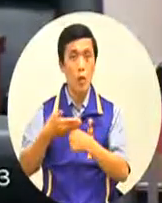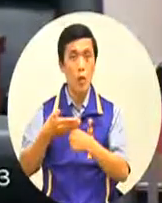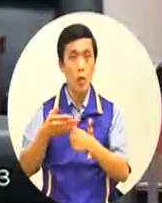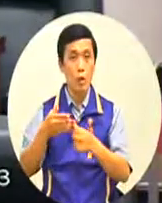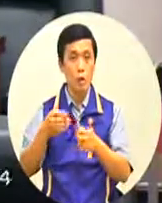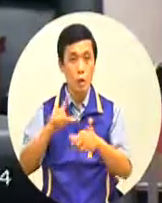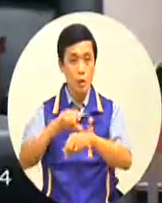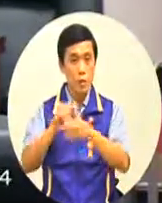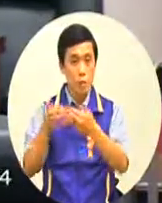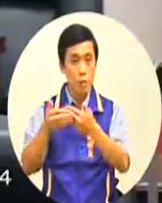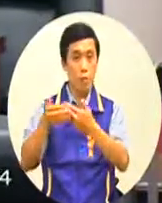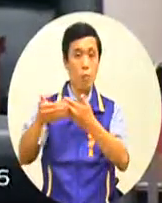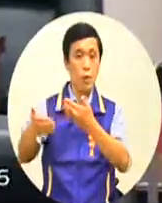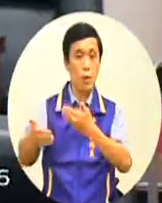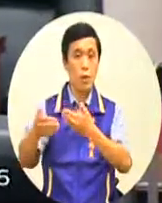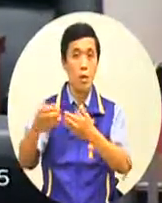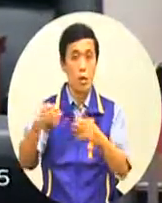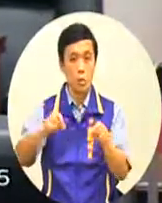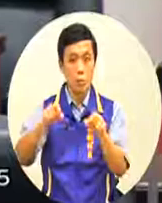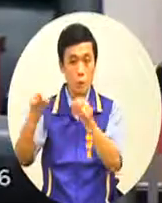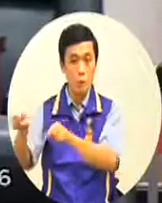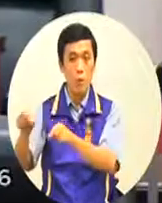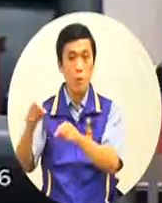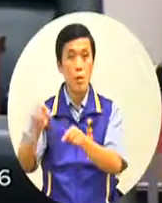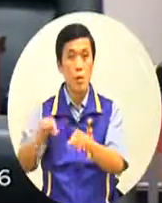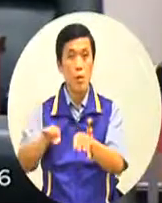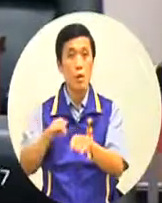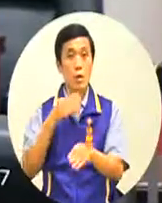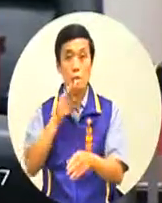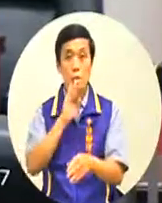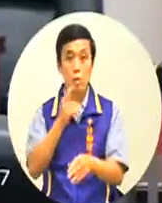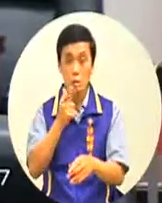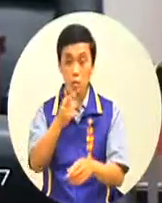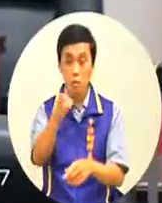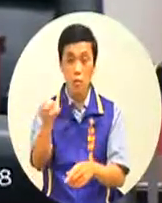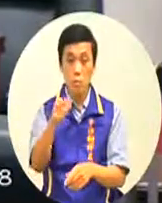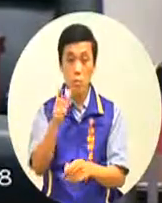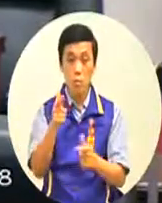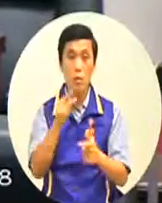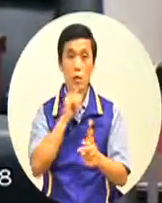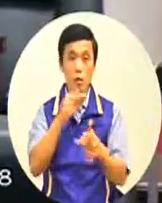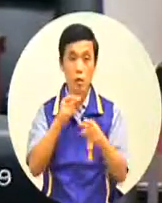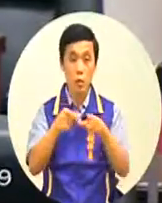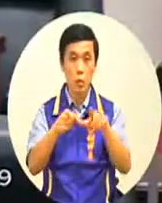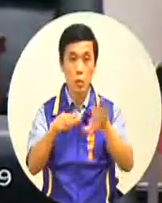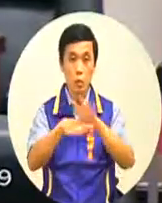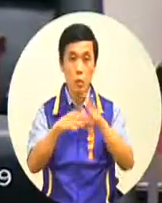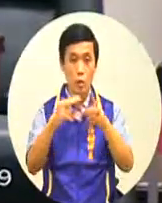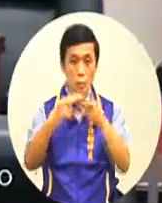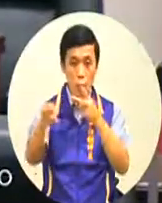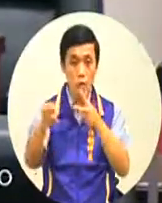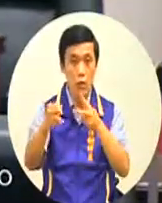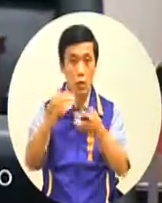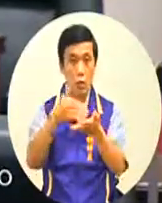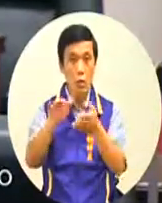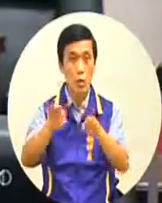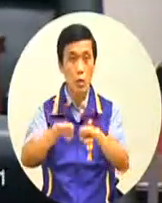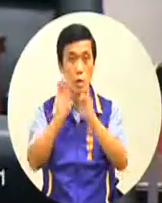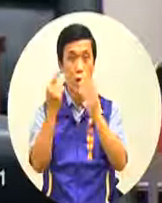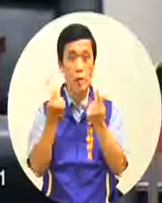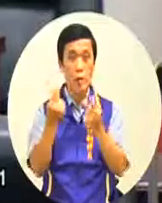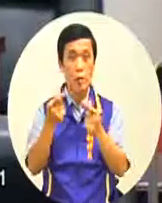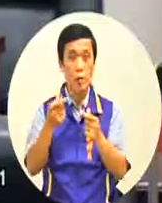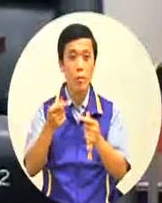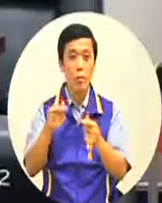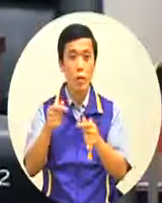我才开始算，你文寄来就要开始算啊，安尼就。安尼未审先判啦，安